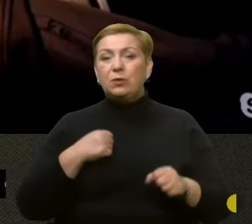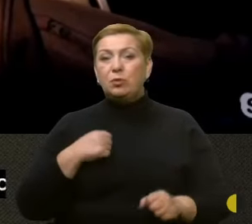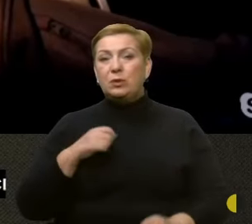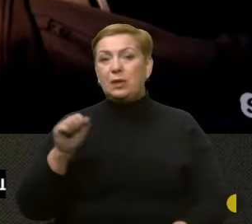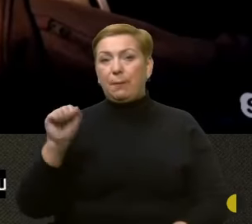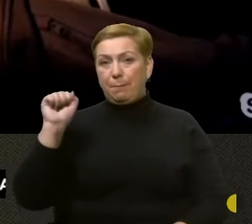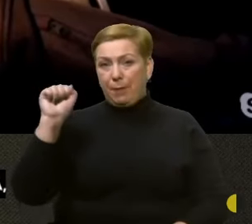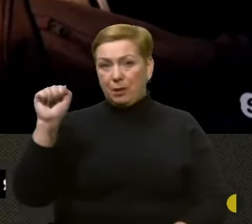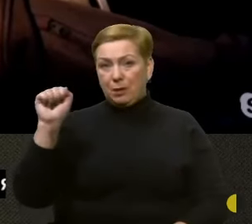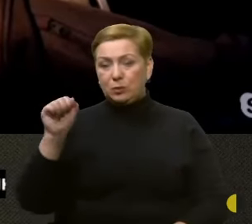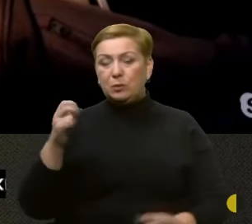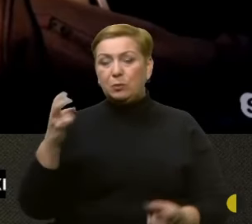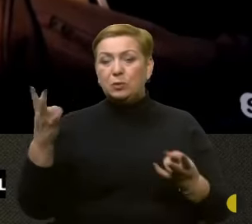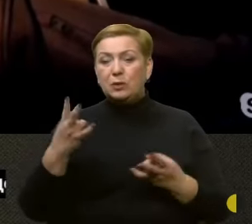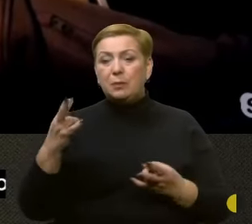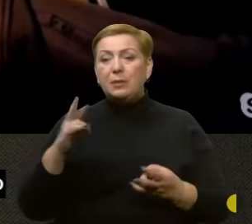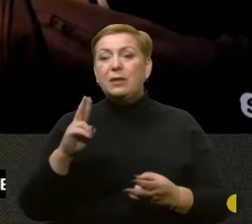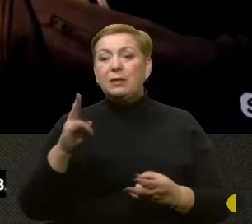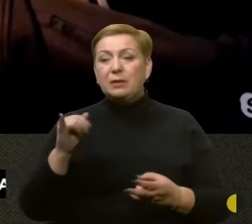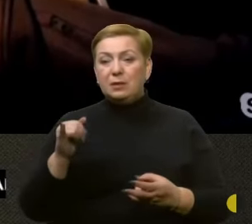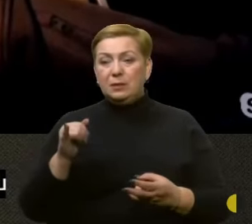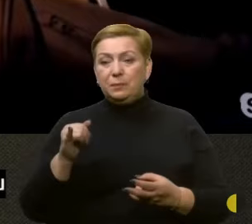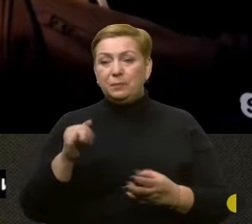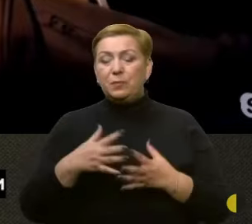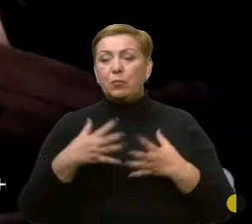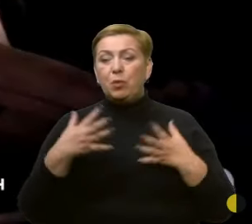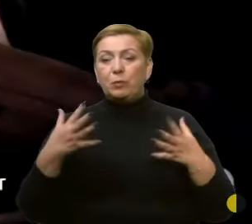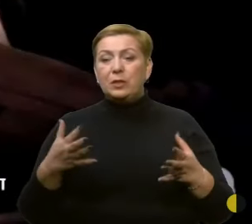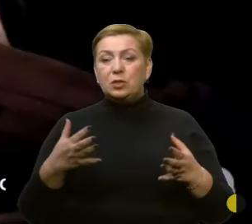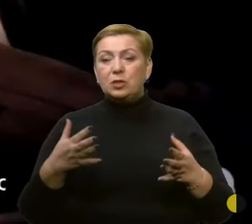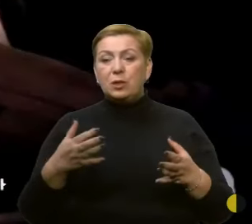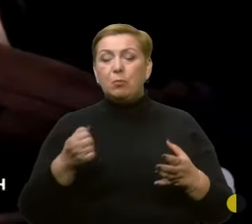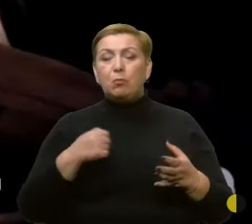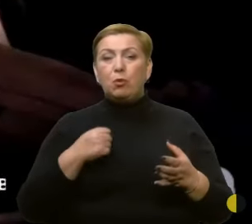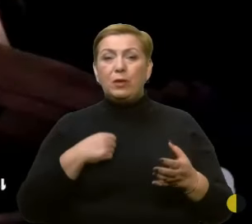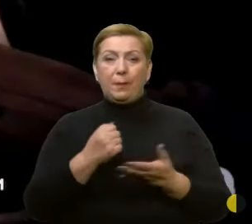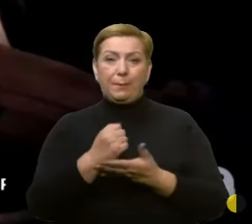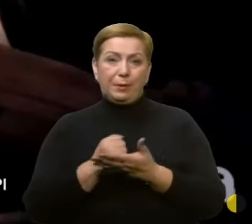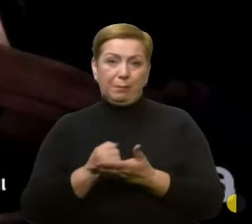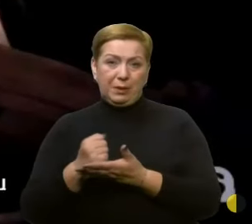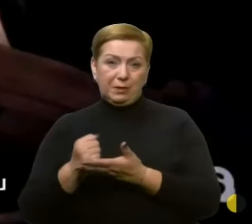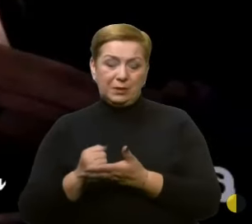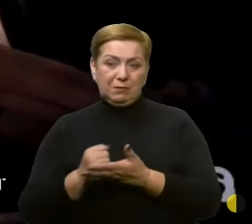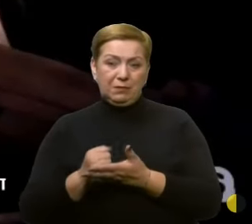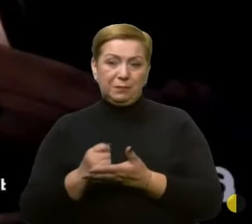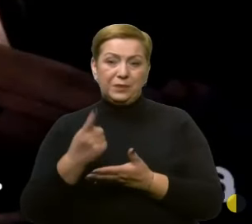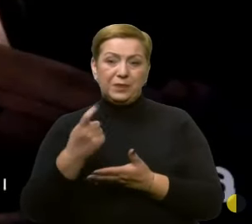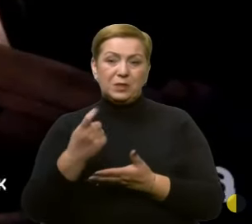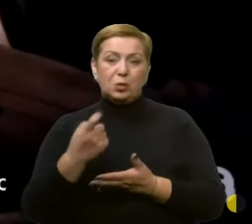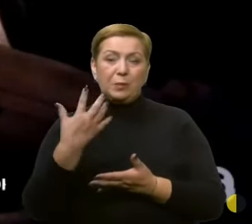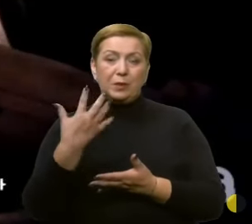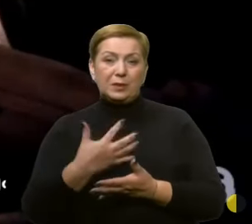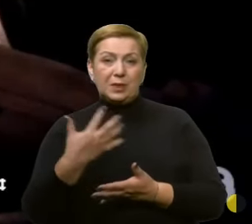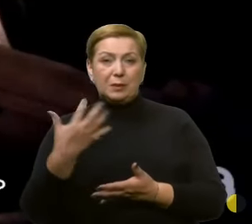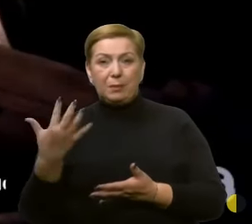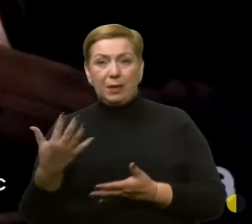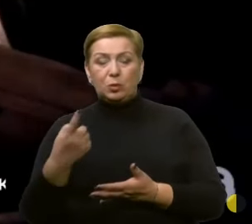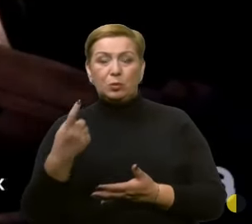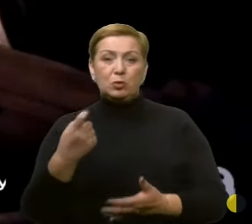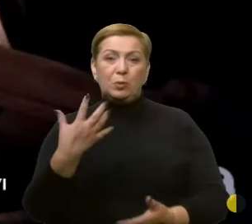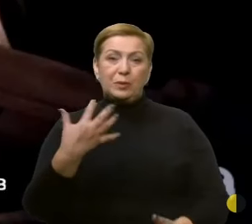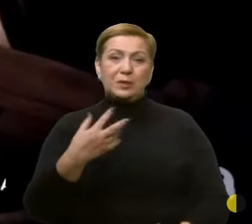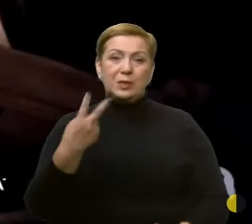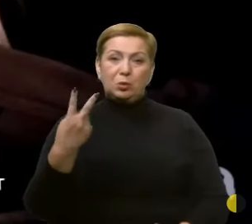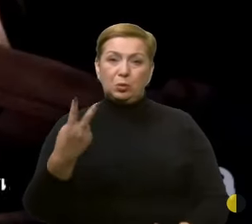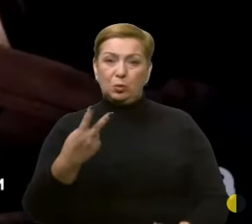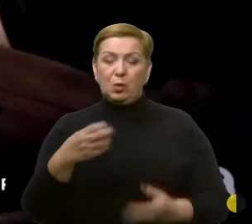Запорізькому напрямку. Потреби які? Побільше боєприпасів 155-го, 152-го калібру.